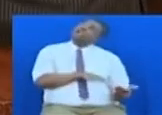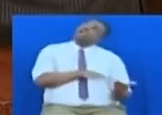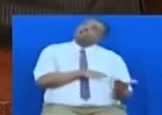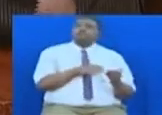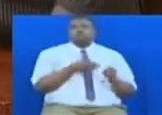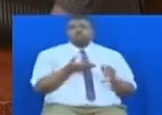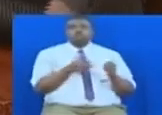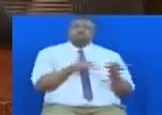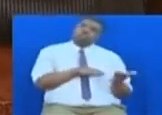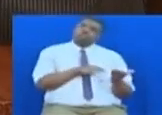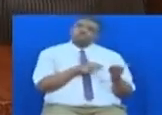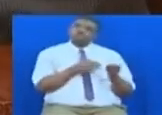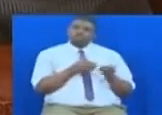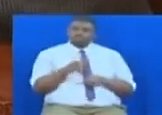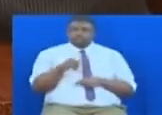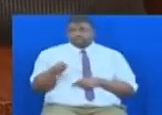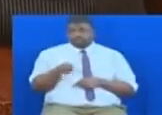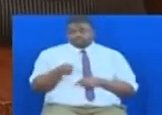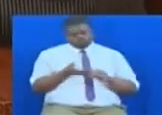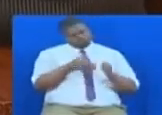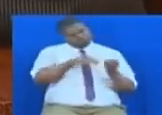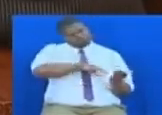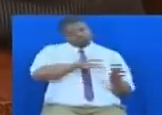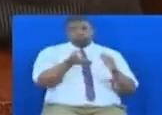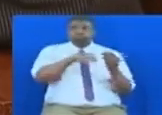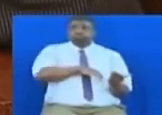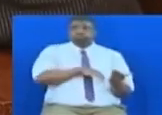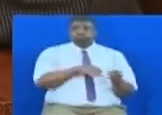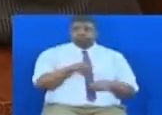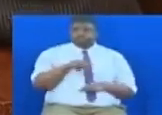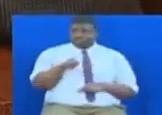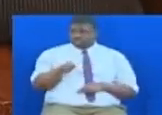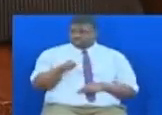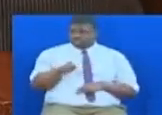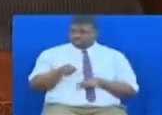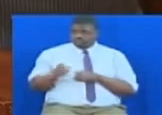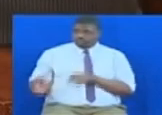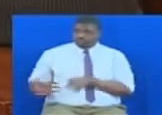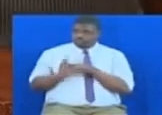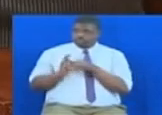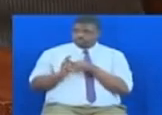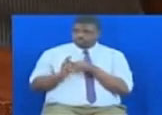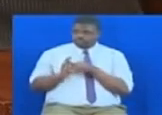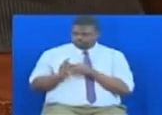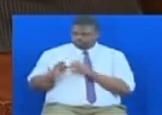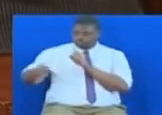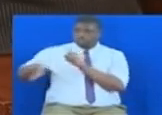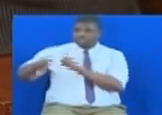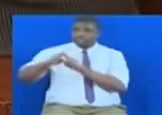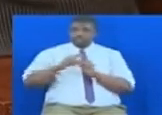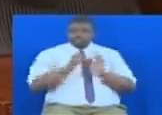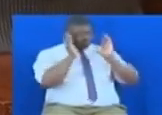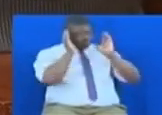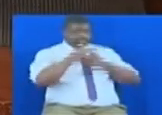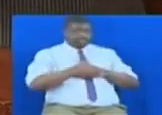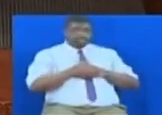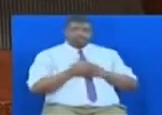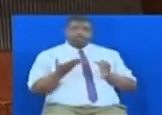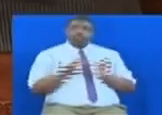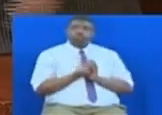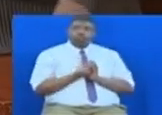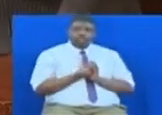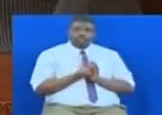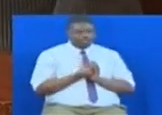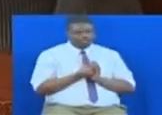corona aliyoyafanya Dr. Magufuli kwa kuunganisha Wakristo na Waislamu wote kwa pamoja tumlilie